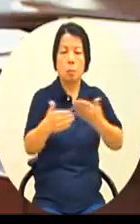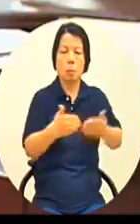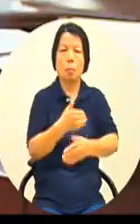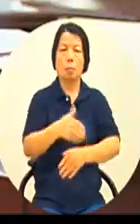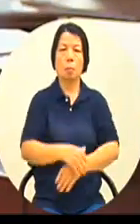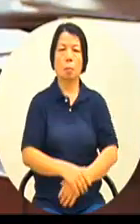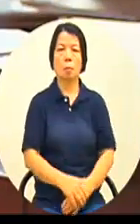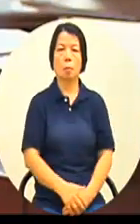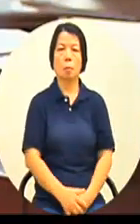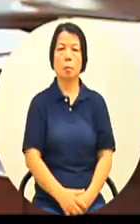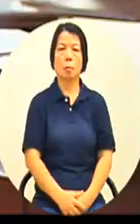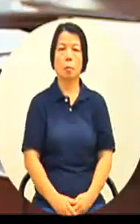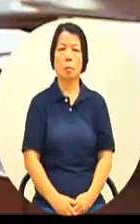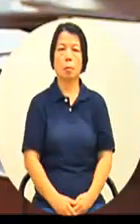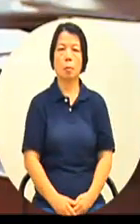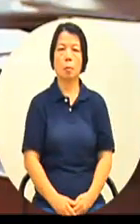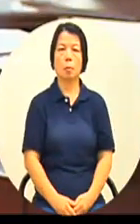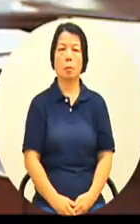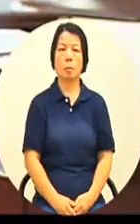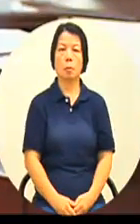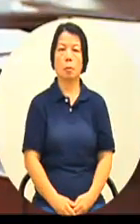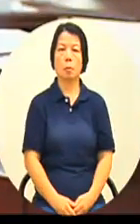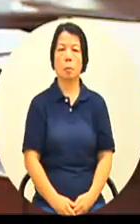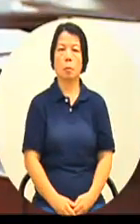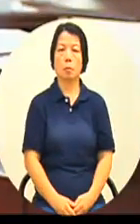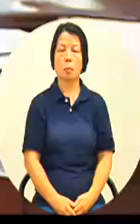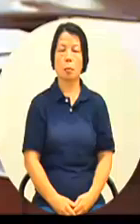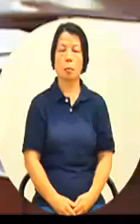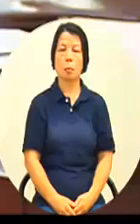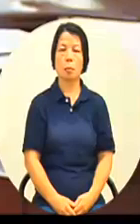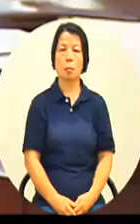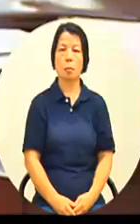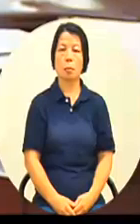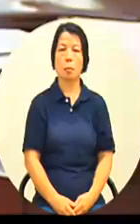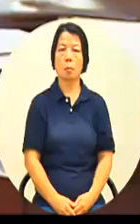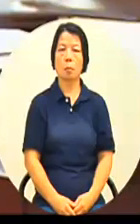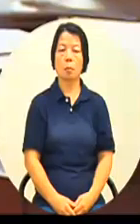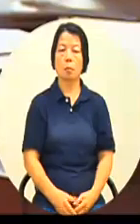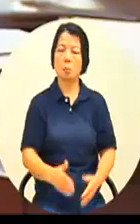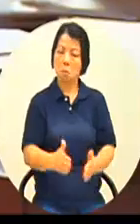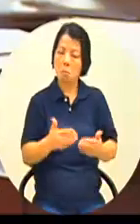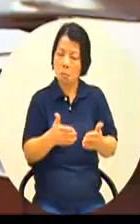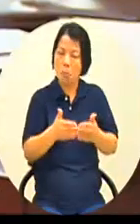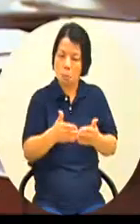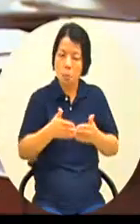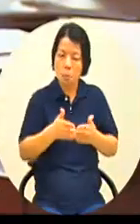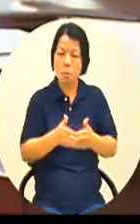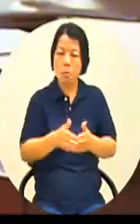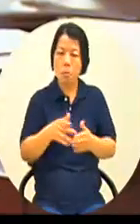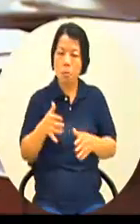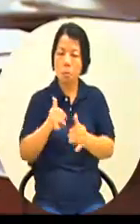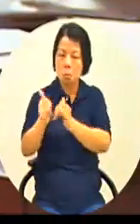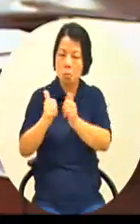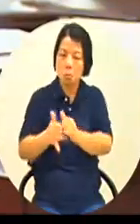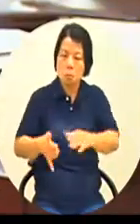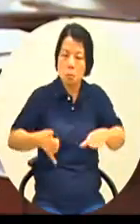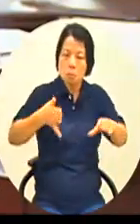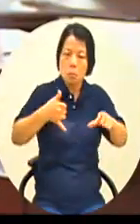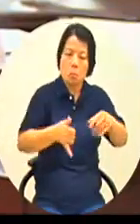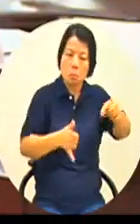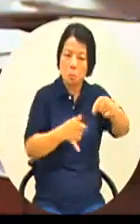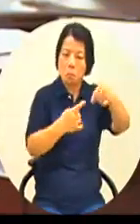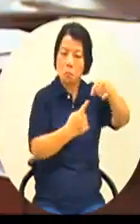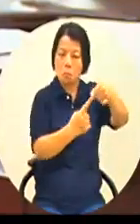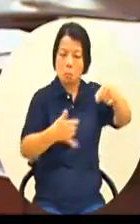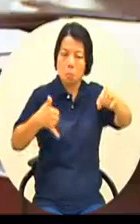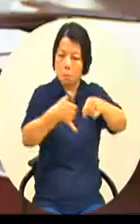众工具对不对？使用，但是爱充分来利用嘛。那无充分来利用，也是政府到处种的浪费嘛。